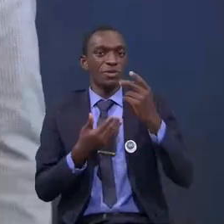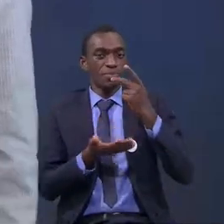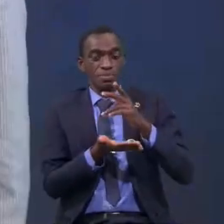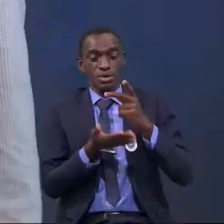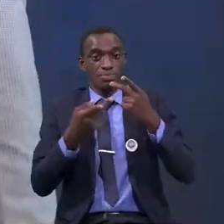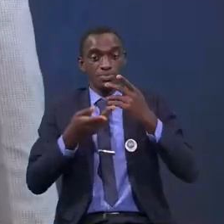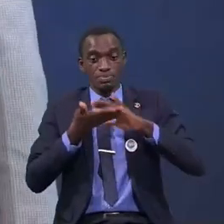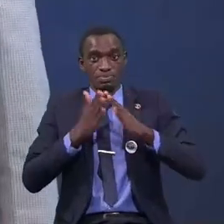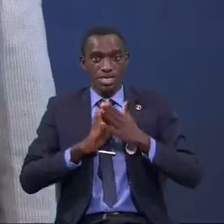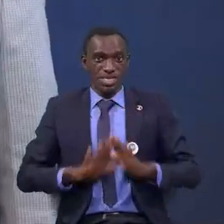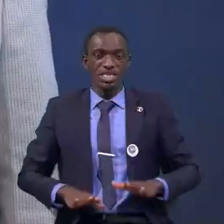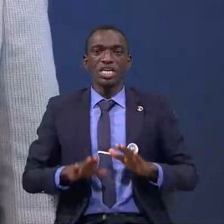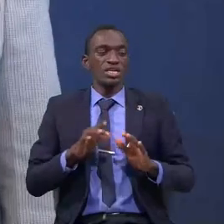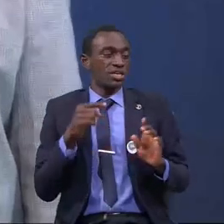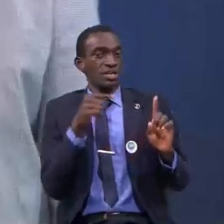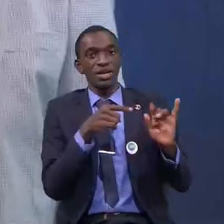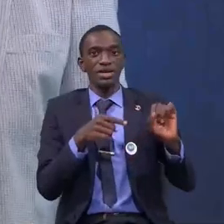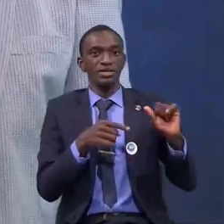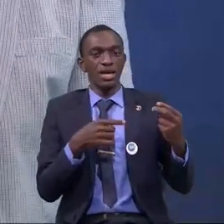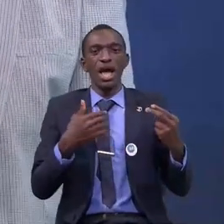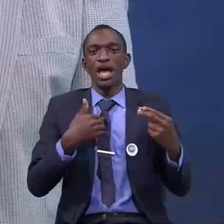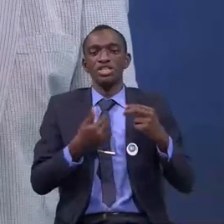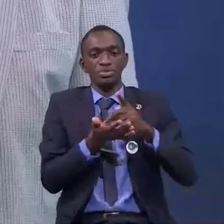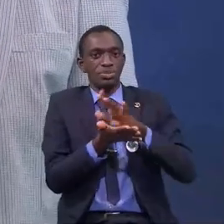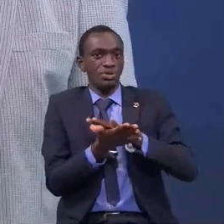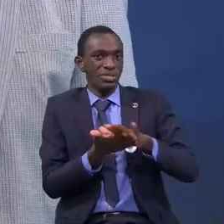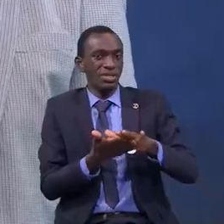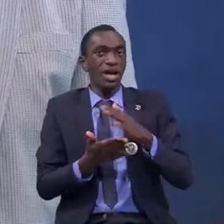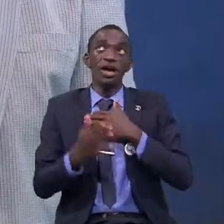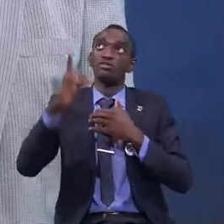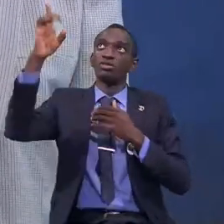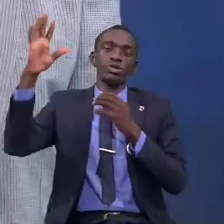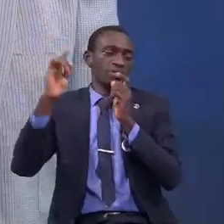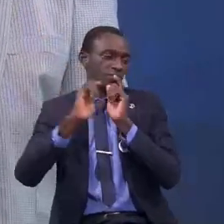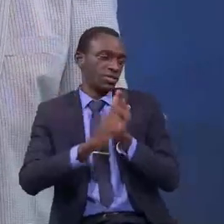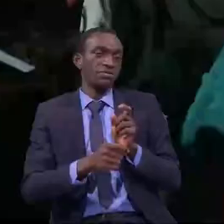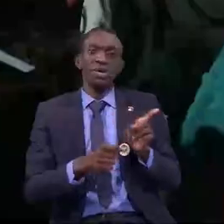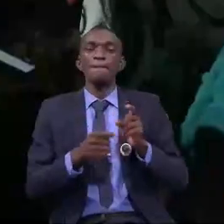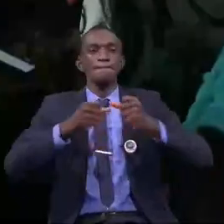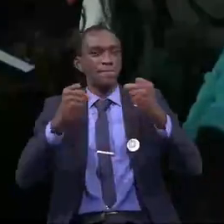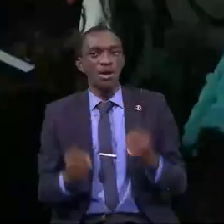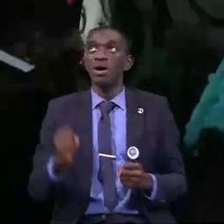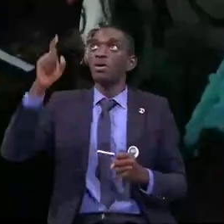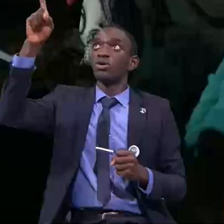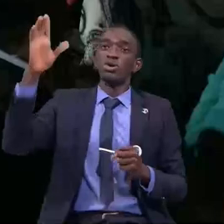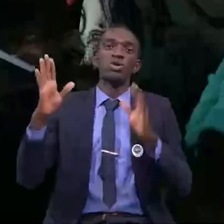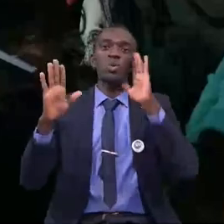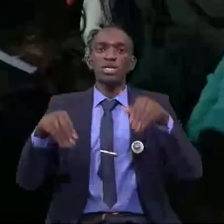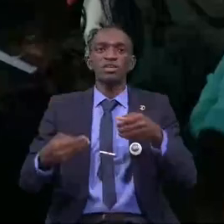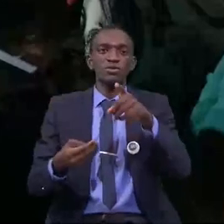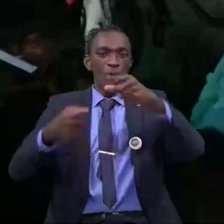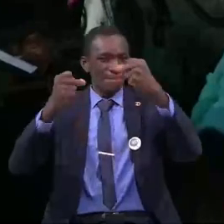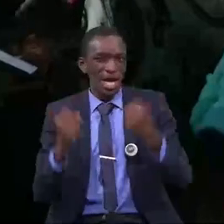Il avait la paix, la pureté, Dieu lui a donné la puissance. Dieu te donnera la puissance.